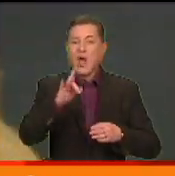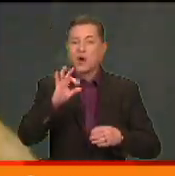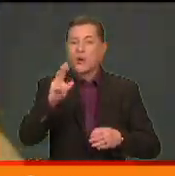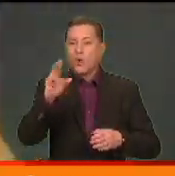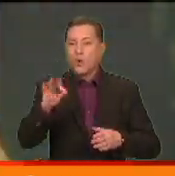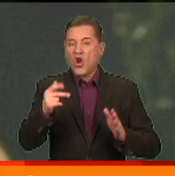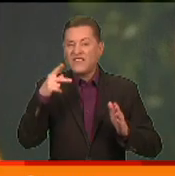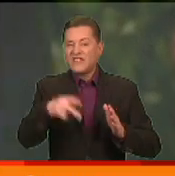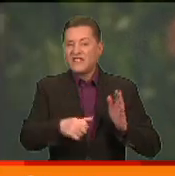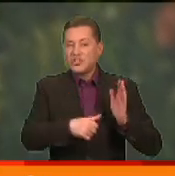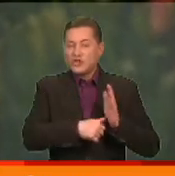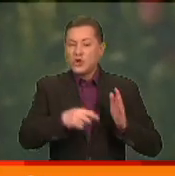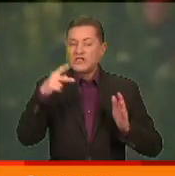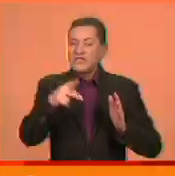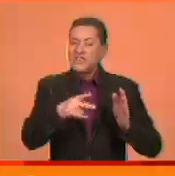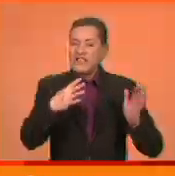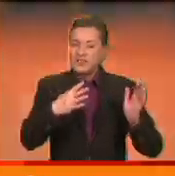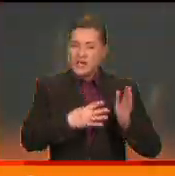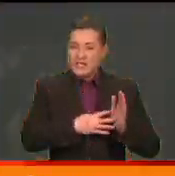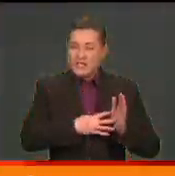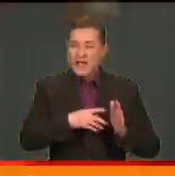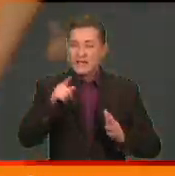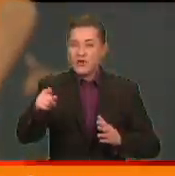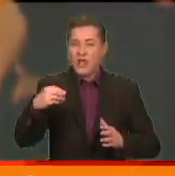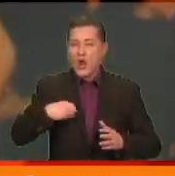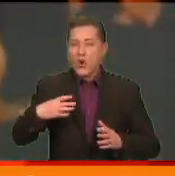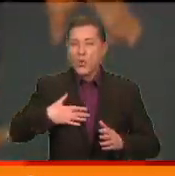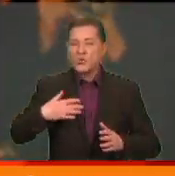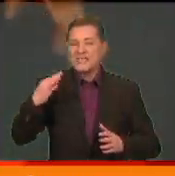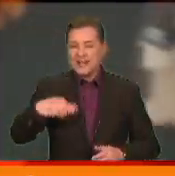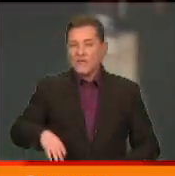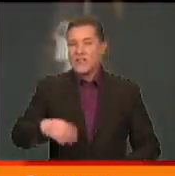2006 і 2009 в Малаві всиновила ще двох малят.